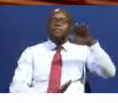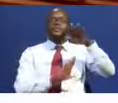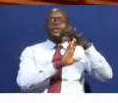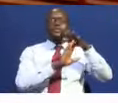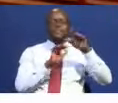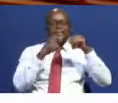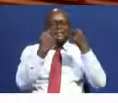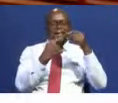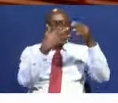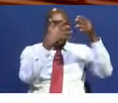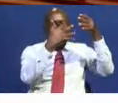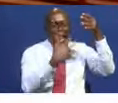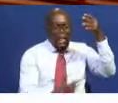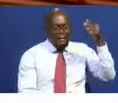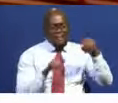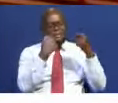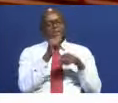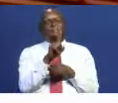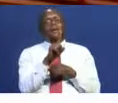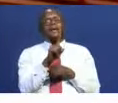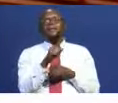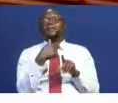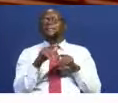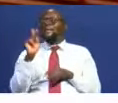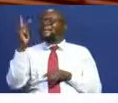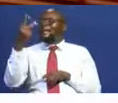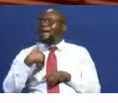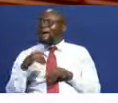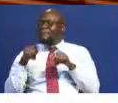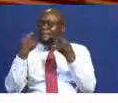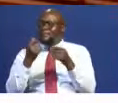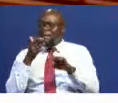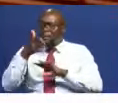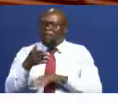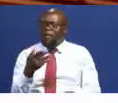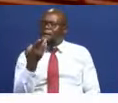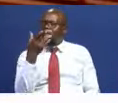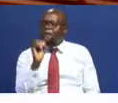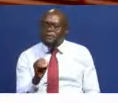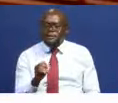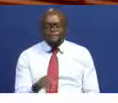chini ni kabila moja ama mbili. Na Kenya tuko na makabila zaidi ya 40.